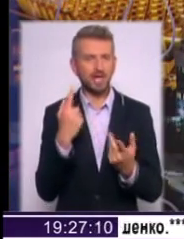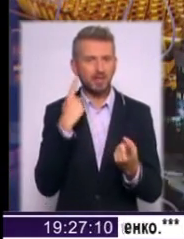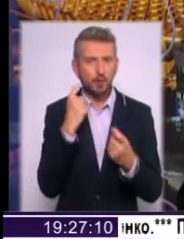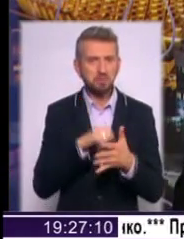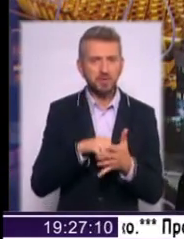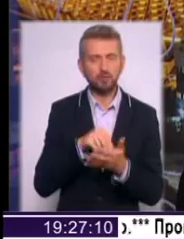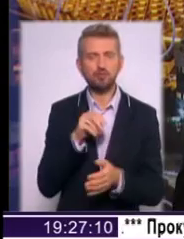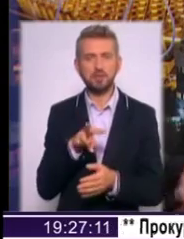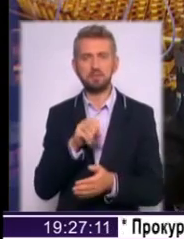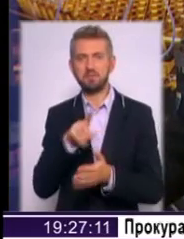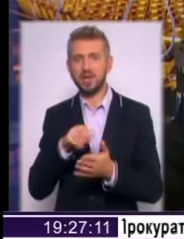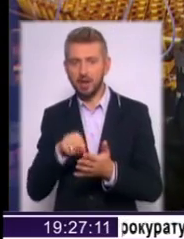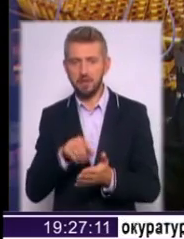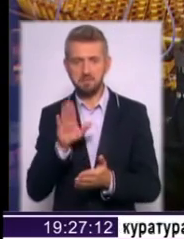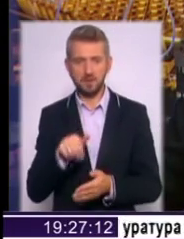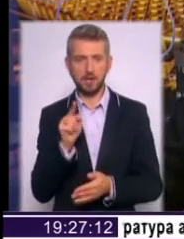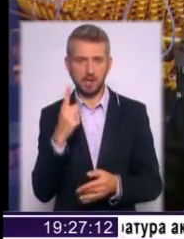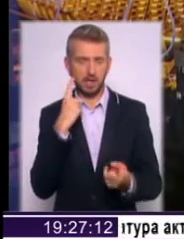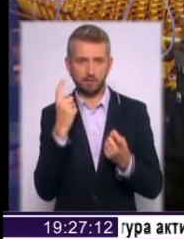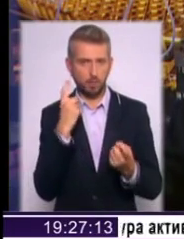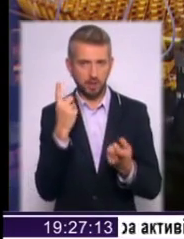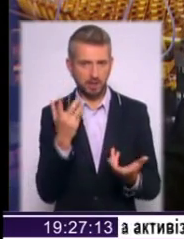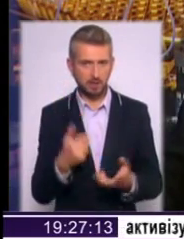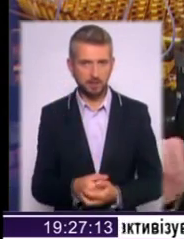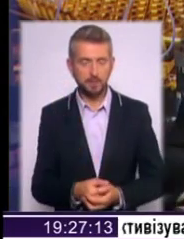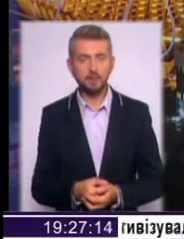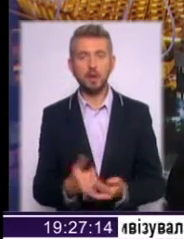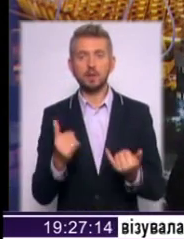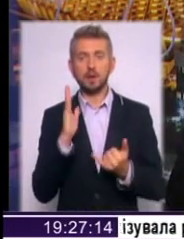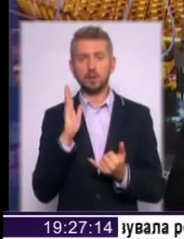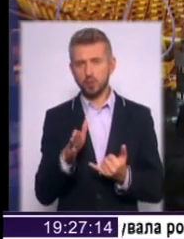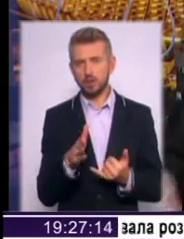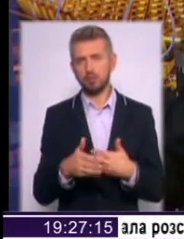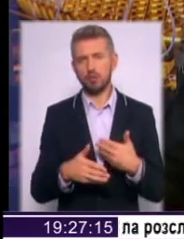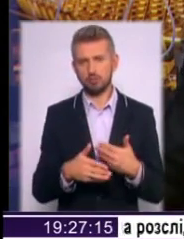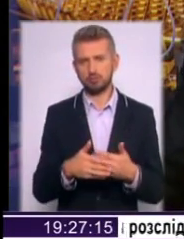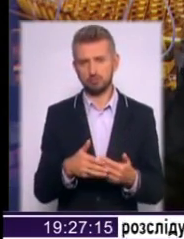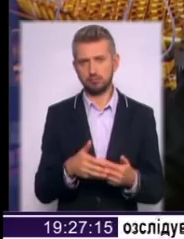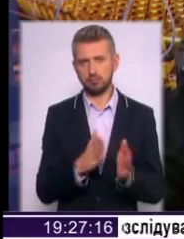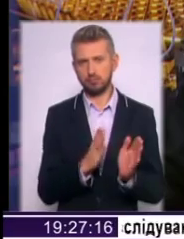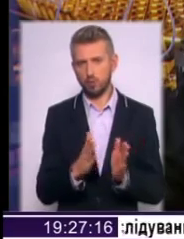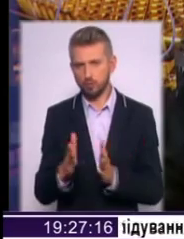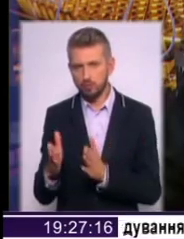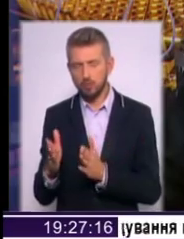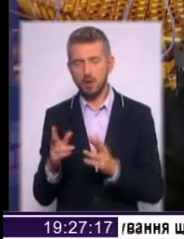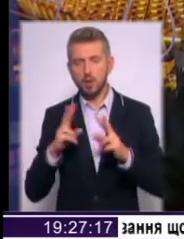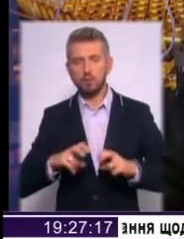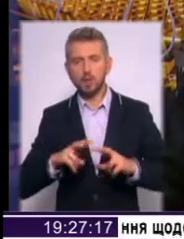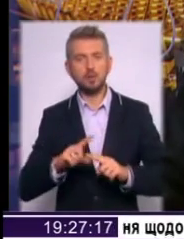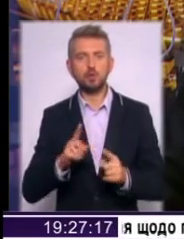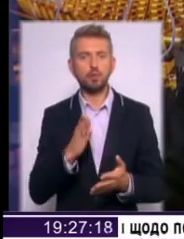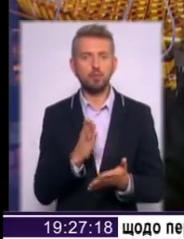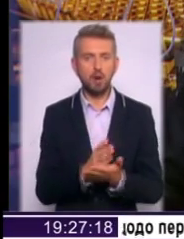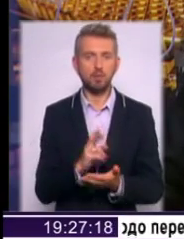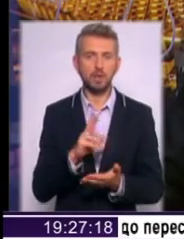ніж питань після цих інформаційних приводів виникає. От, власне, зараз будемо по ходу, так би мовити, розбиратися, що ми маємо і